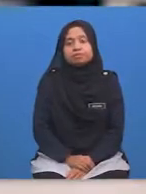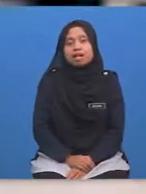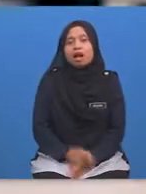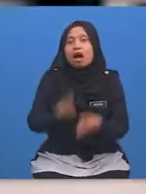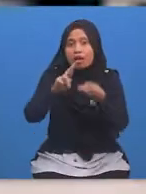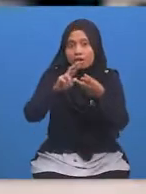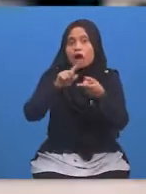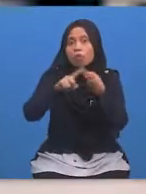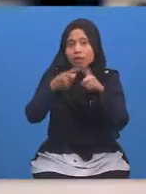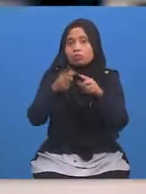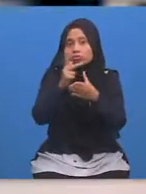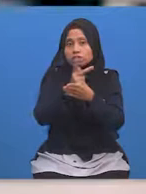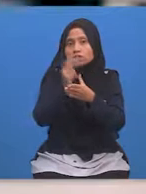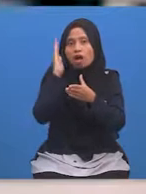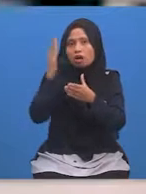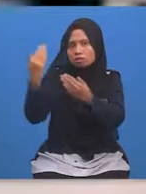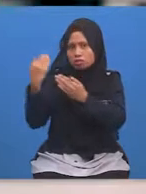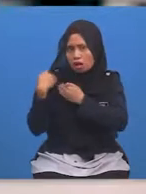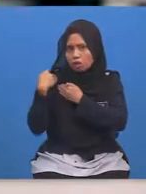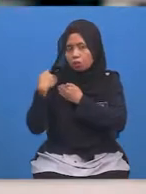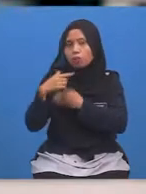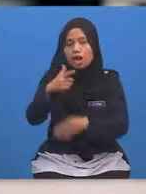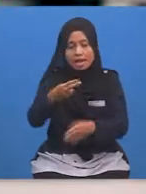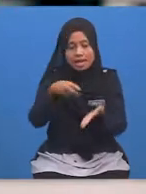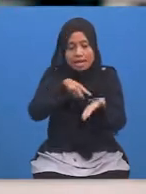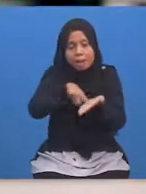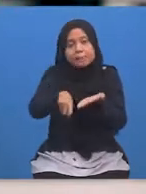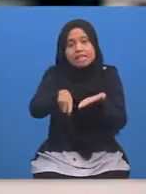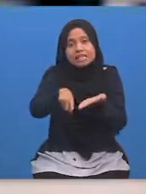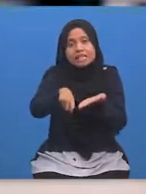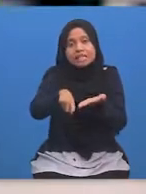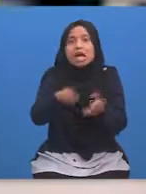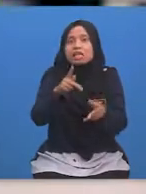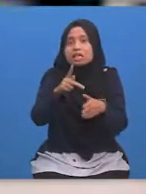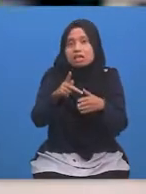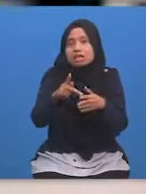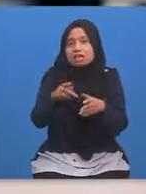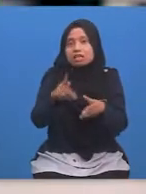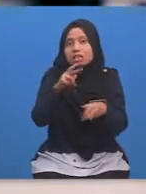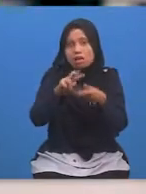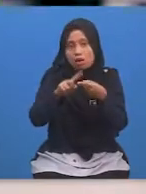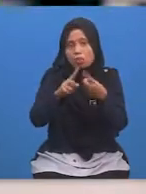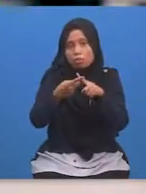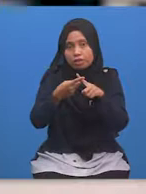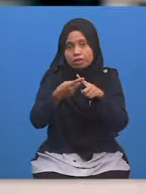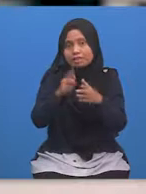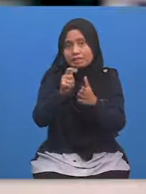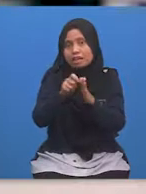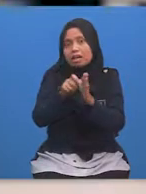Rakan kongsi akan menanggung liabiliti tidak terhad kecuali rakan kongsi